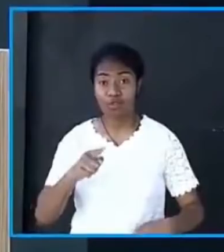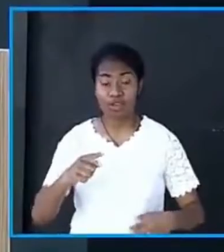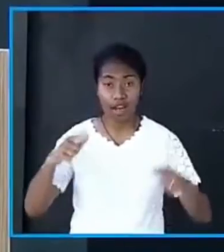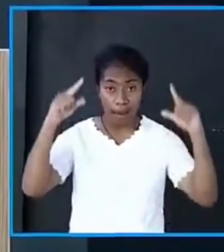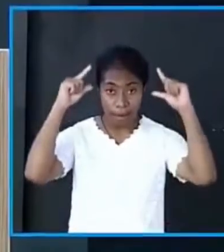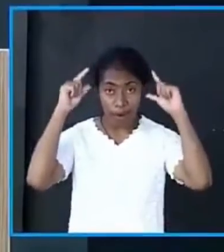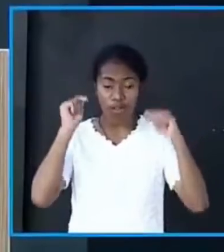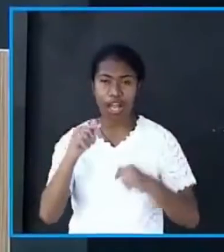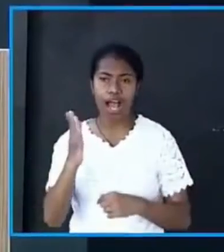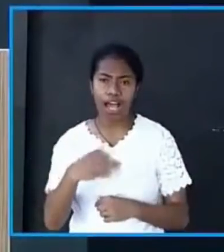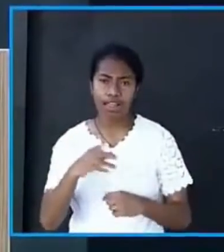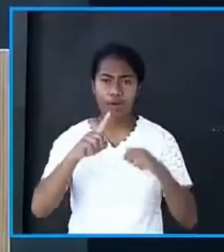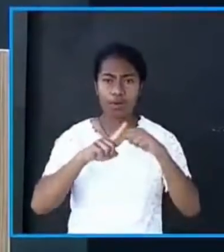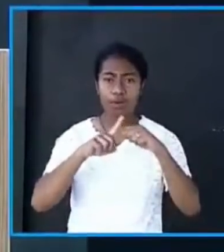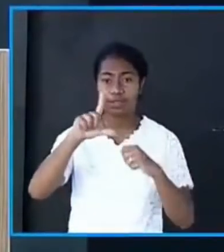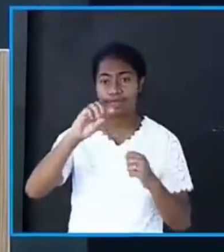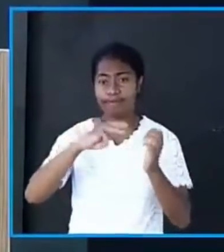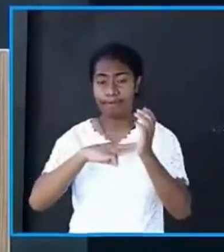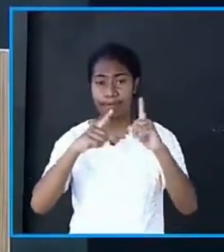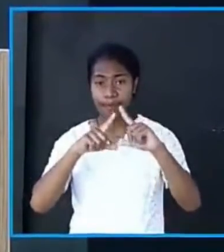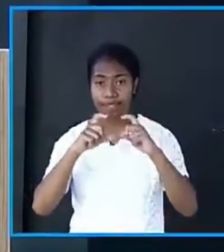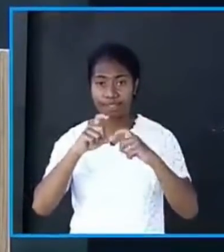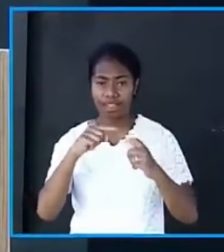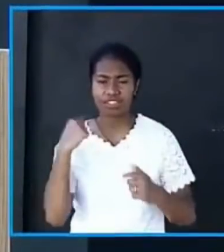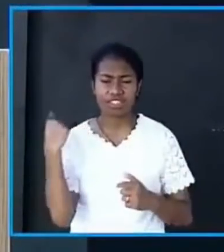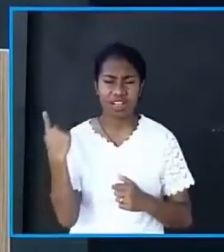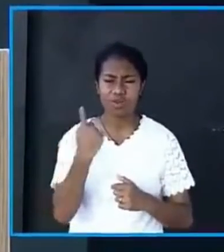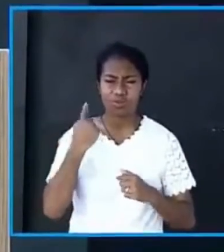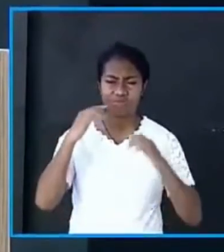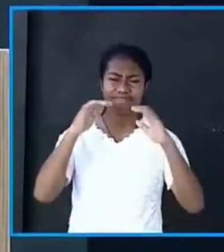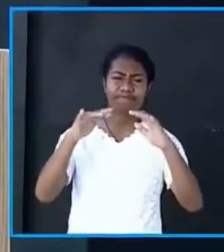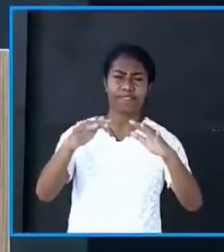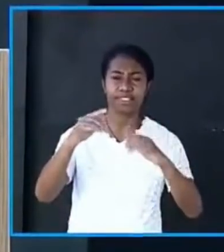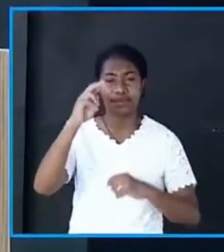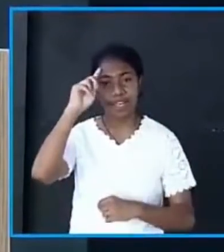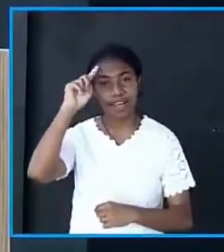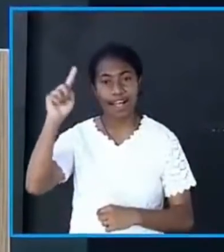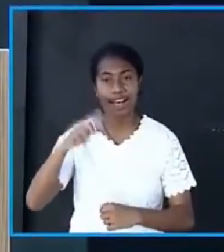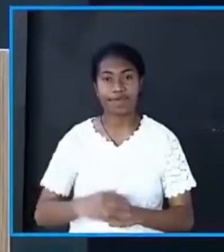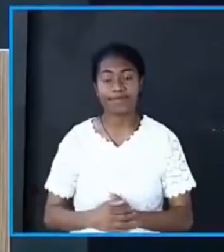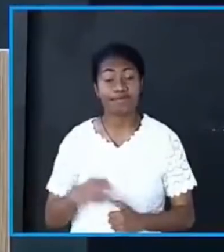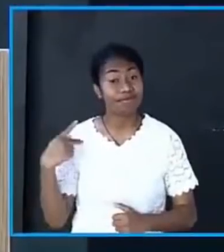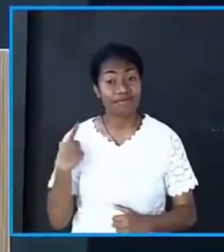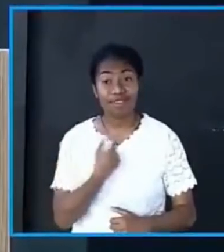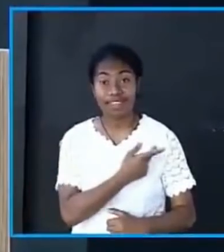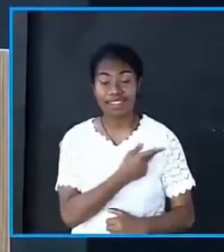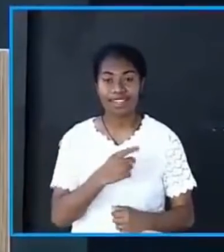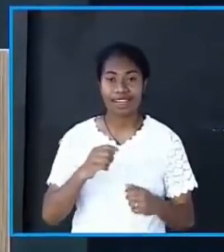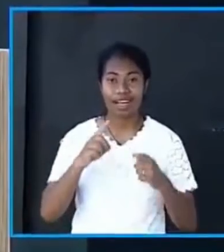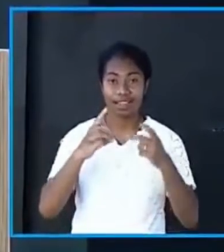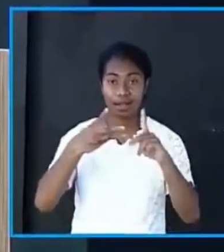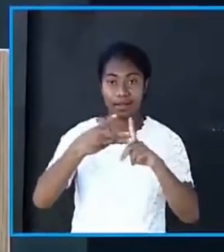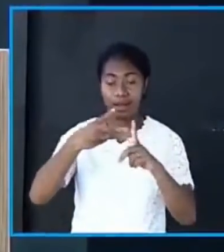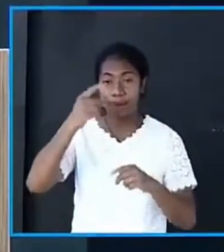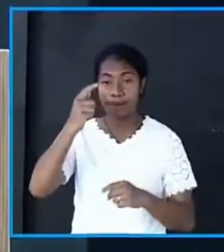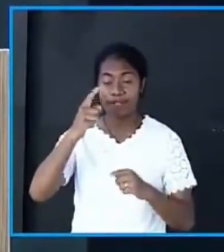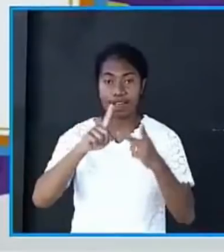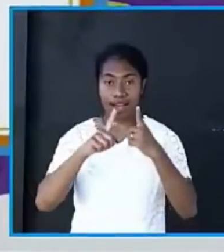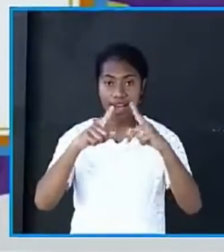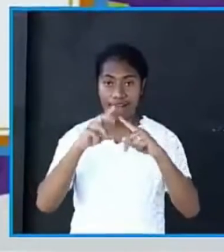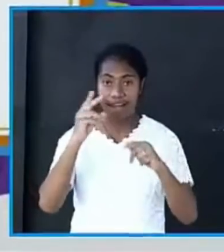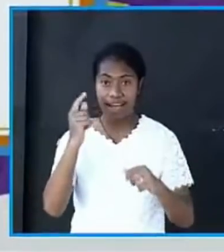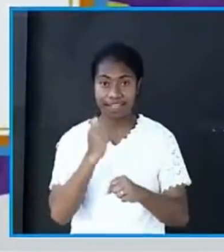dari seluruh rangkaian penciptaan Allah kita sangat berharga yang kedua adalah